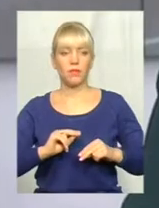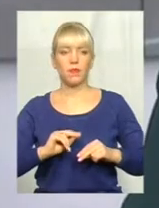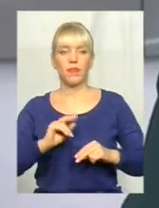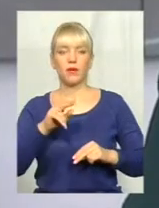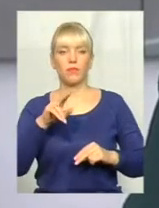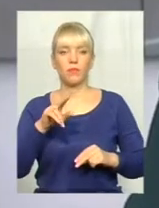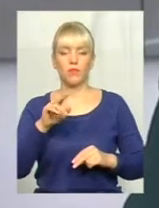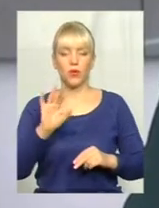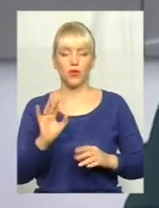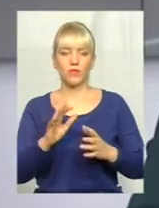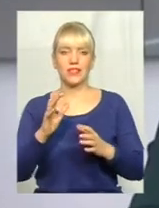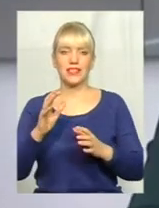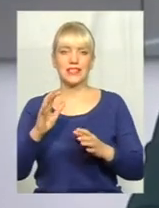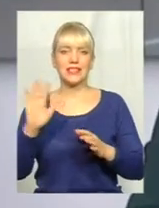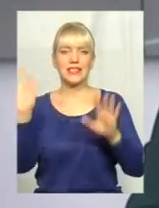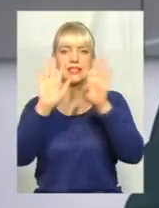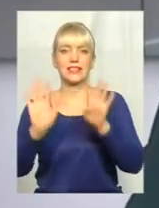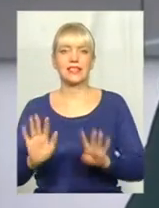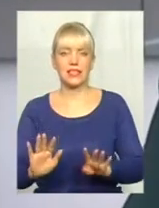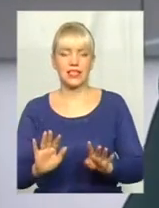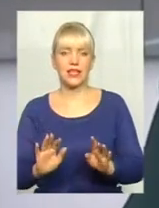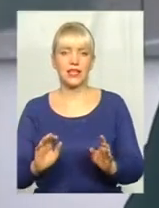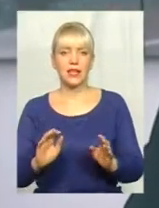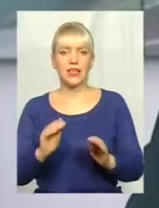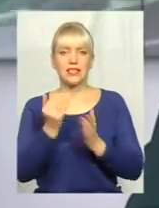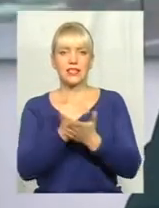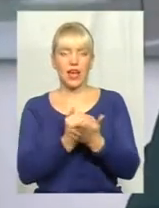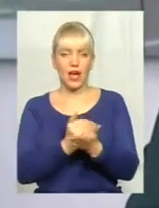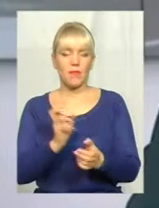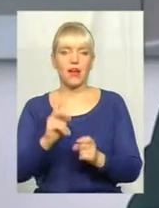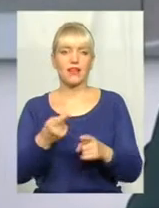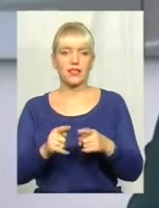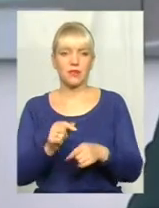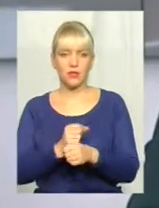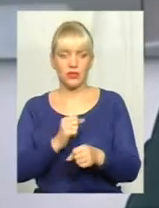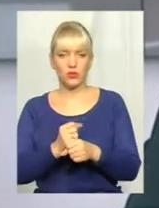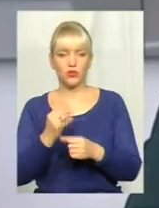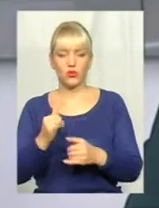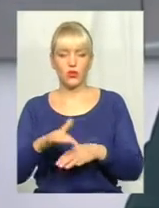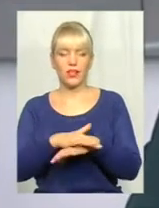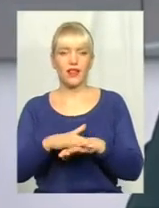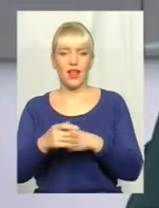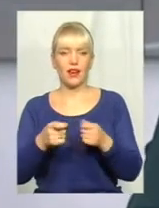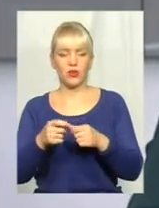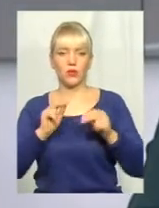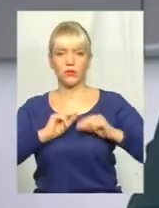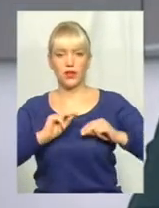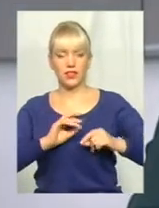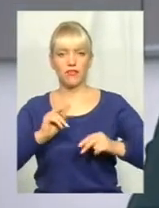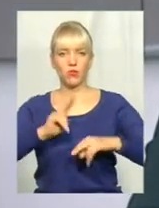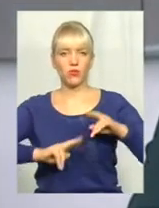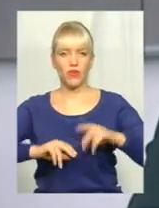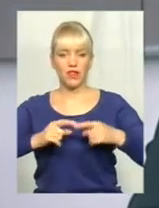по сірим схемам. А як може ця сіра схема працювати? Сьогодні на ринку праці в будівельній